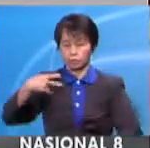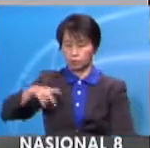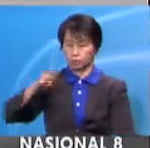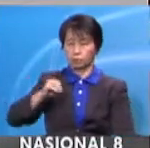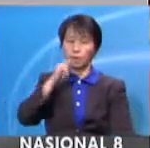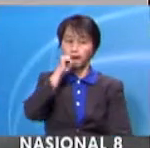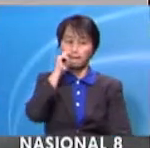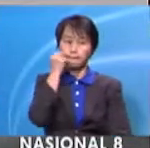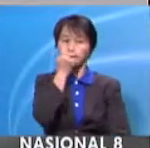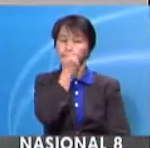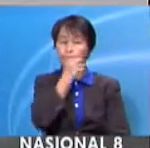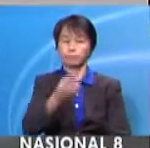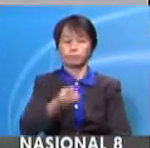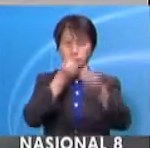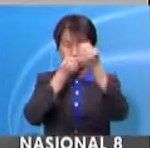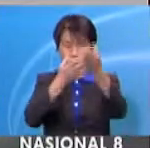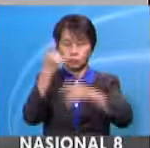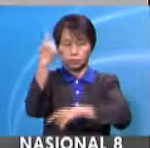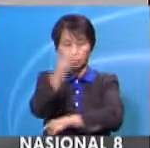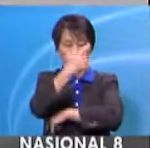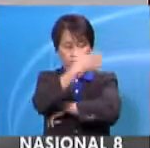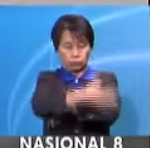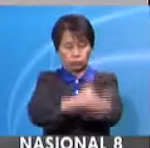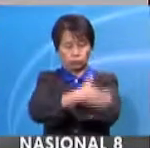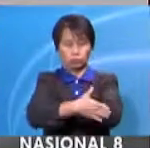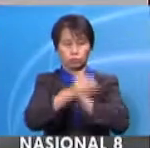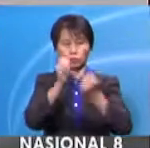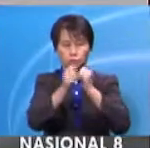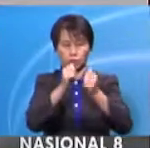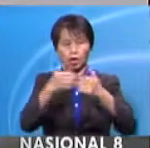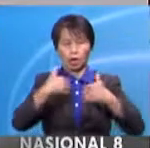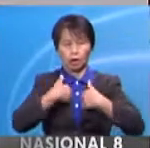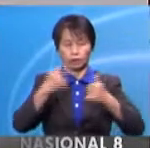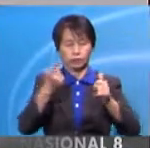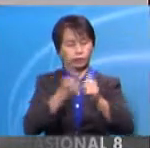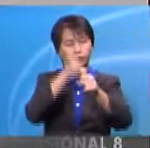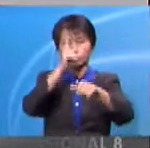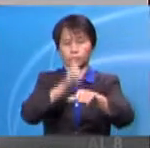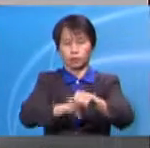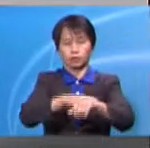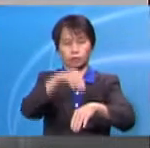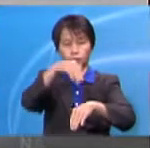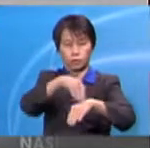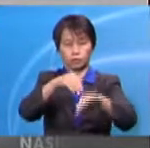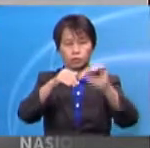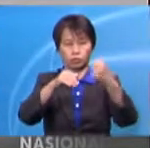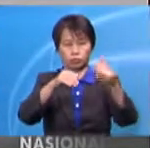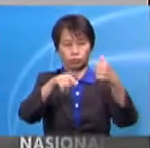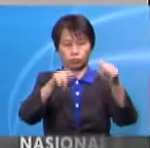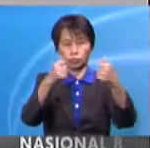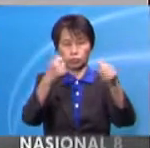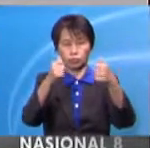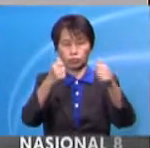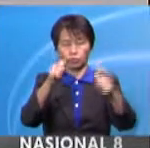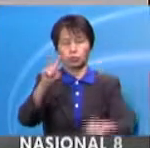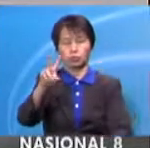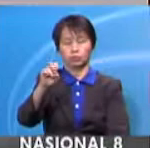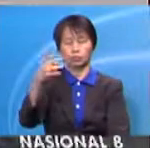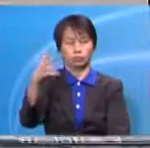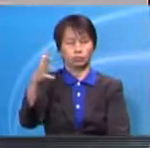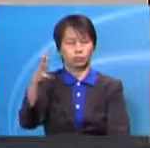Datuk Seri Najib Tun Razak menghubungkan hari sukan negara akan diadakan untuk kali fortable pada 10-oktober